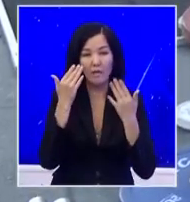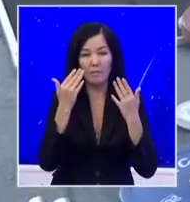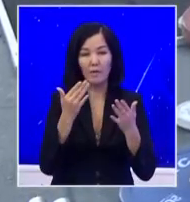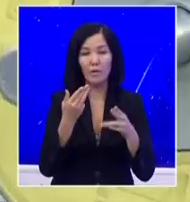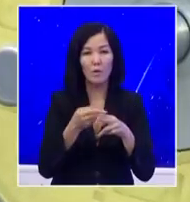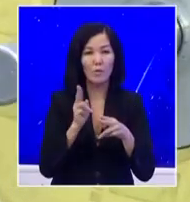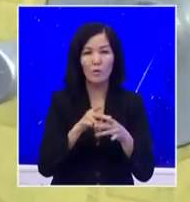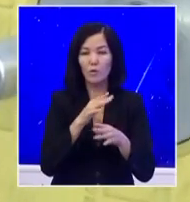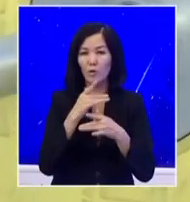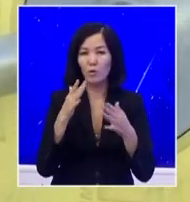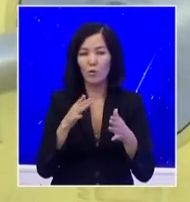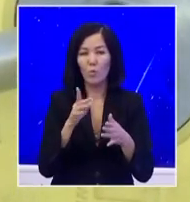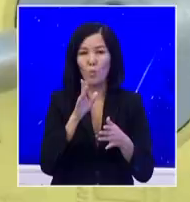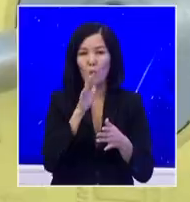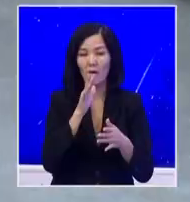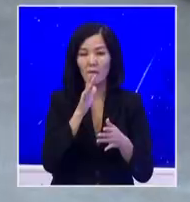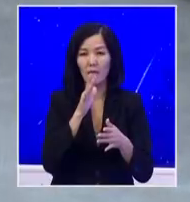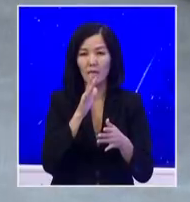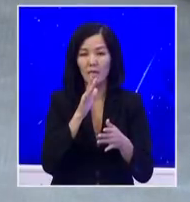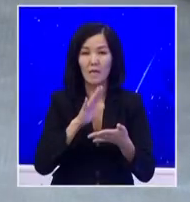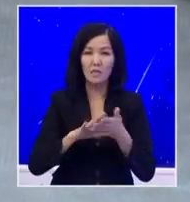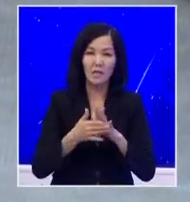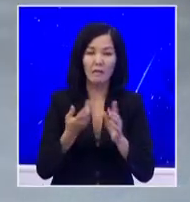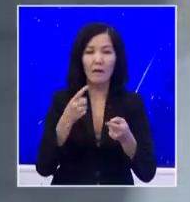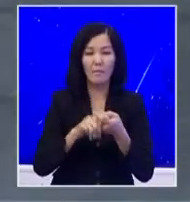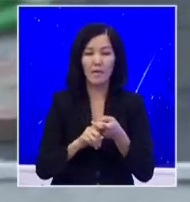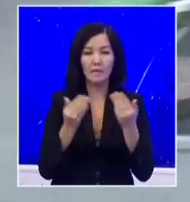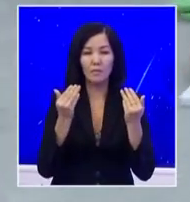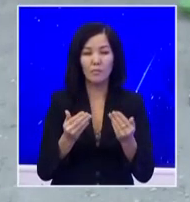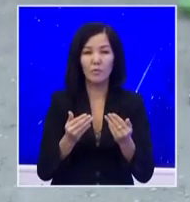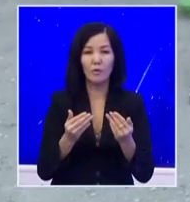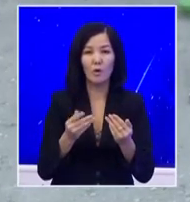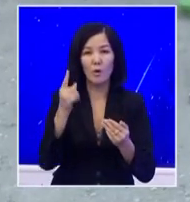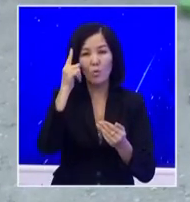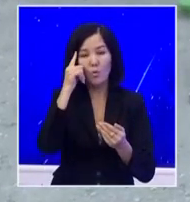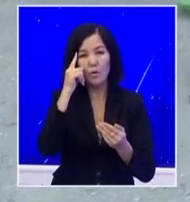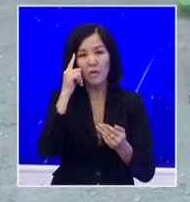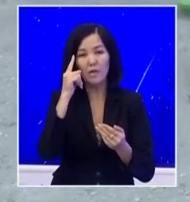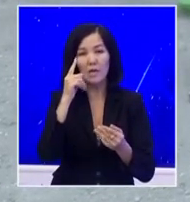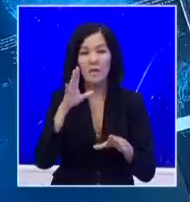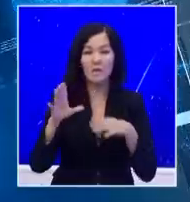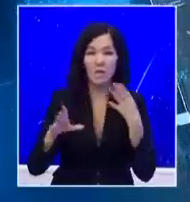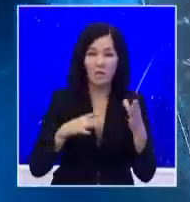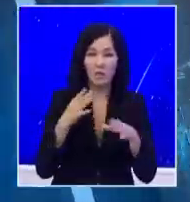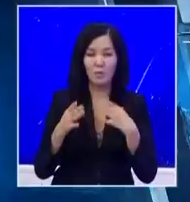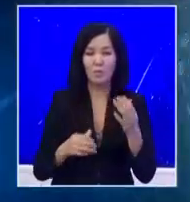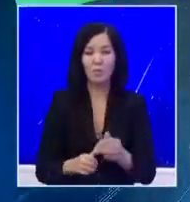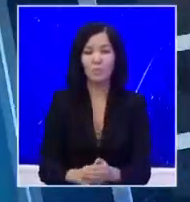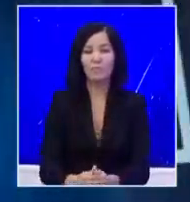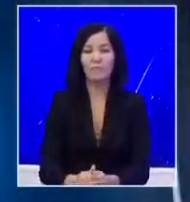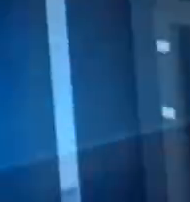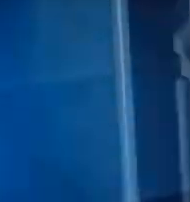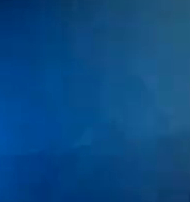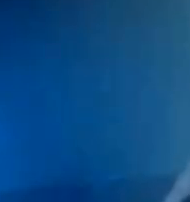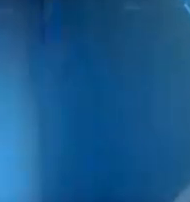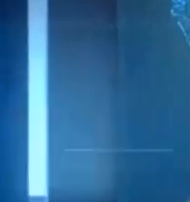өйткені көп дүниені уақытпен сол кездегі жағдай шешеді. Бүгінде олардың бар ойлағаны тек қана жаттығу. Рахат Рахымжанов, Алексей